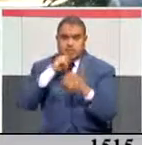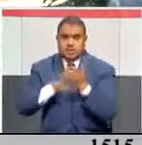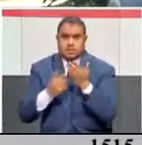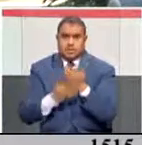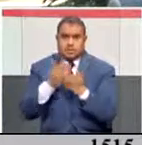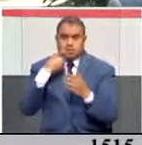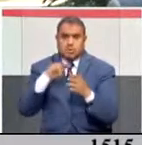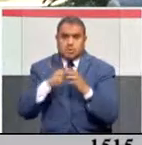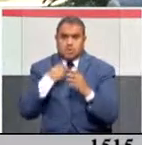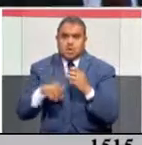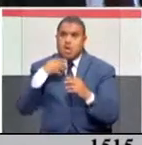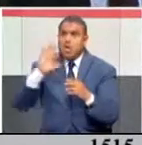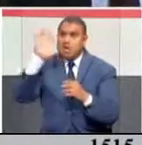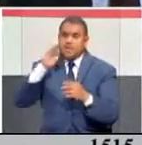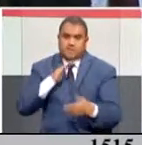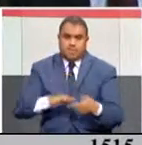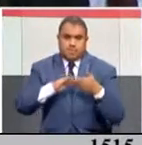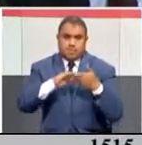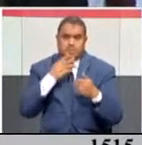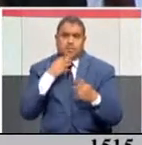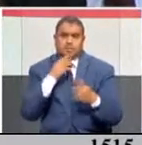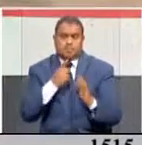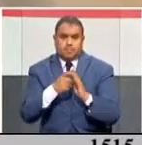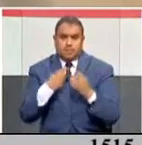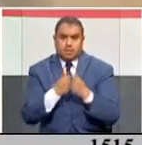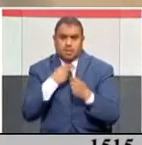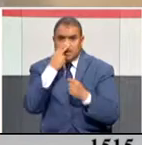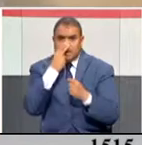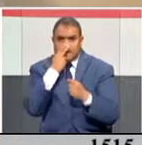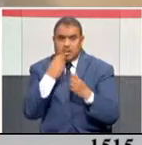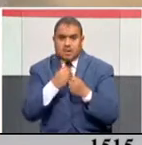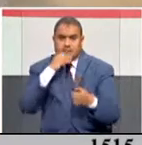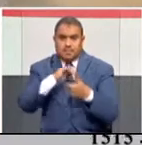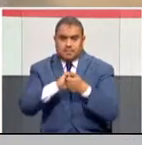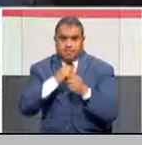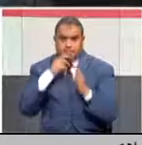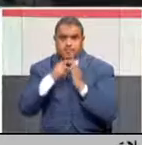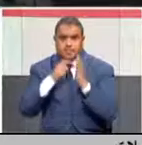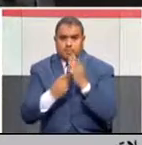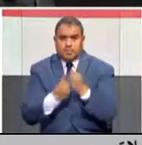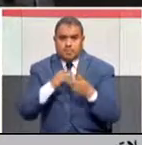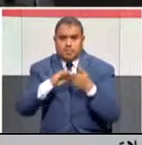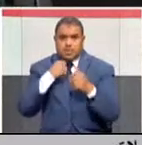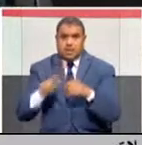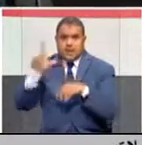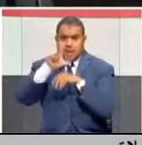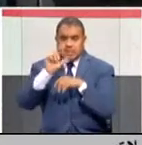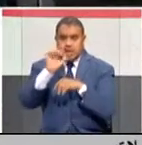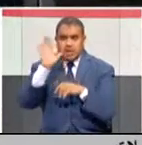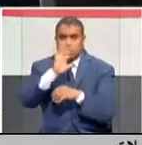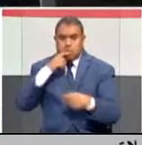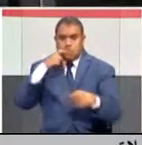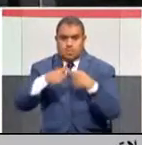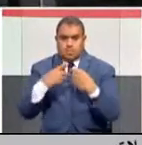النهاردة الإشعاع على أفريقيا كلها. وتعد فنلندا الشريك التجاري العاشر لمصر من بين الدول الأعضاء في الاتحاد الأوروبي. هذه